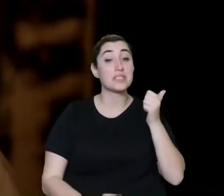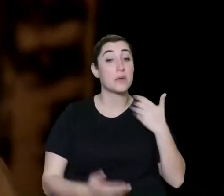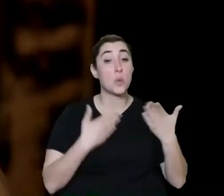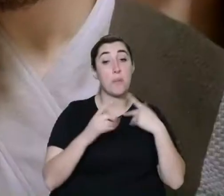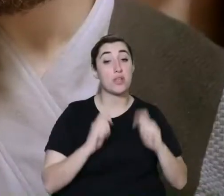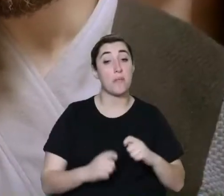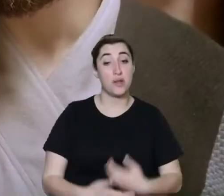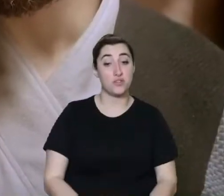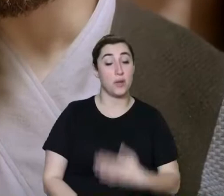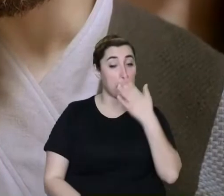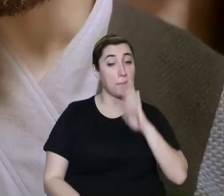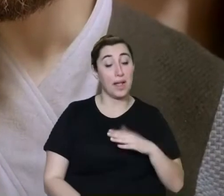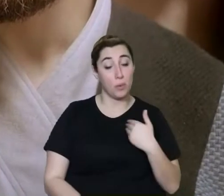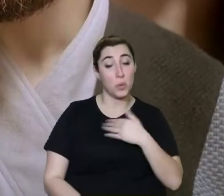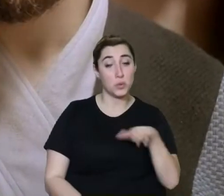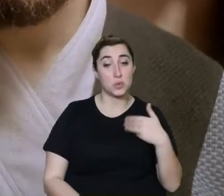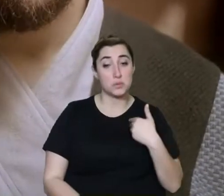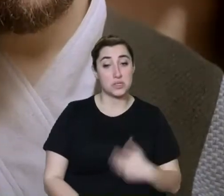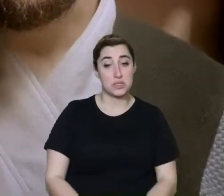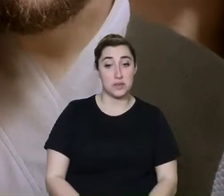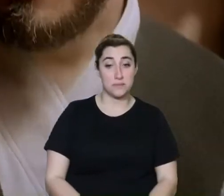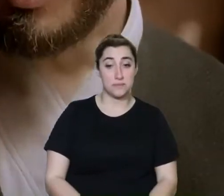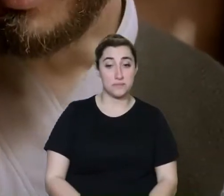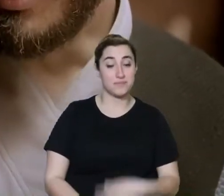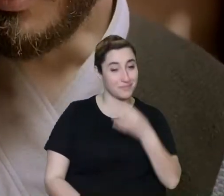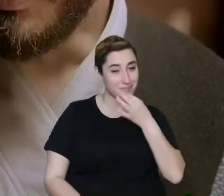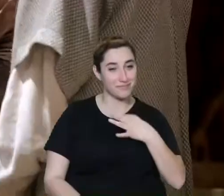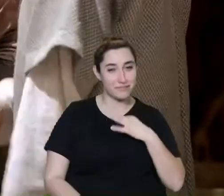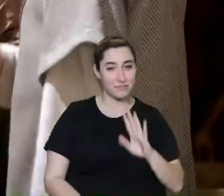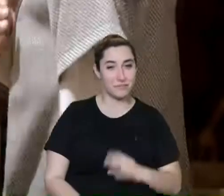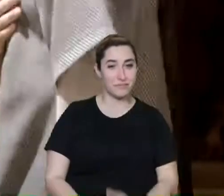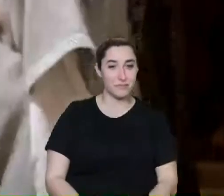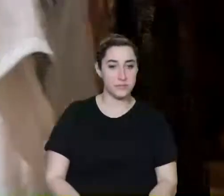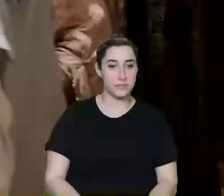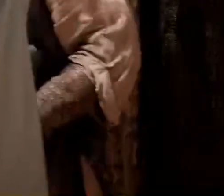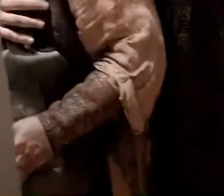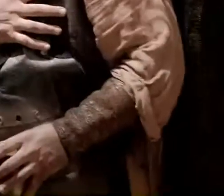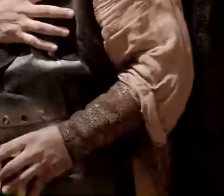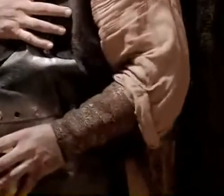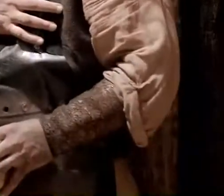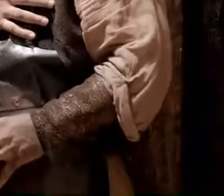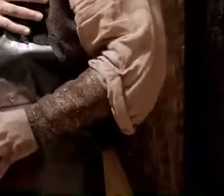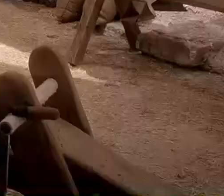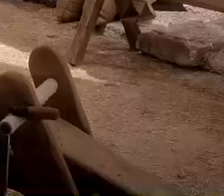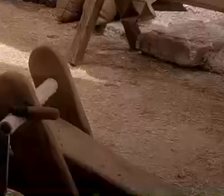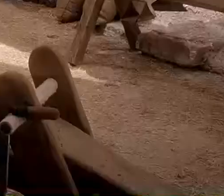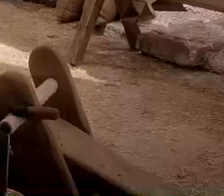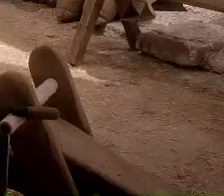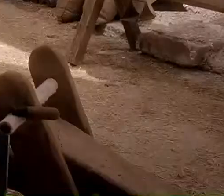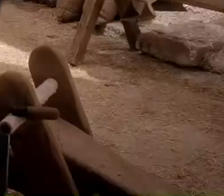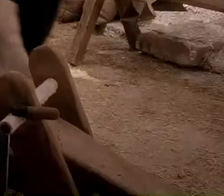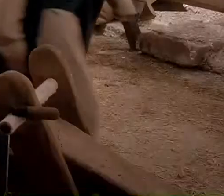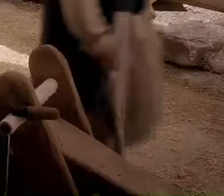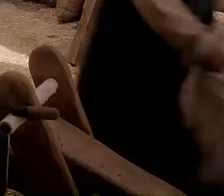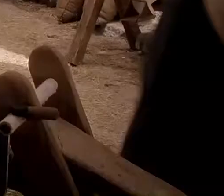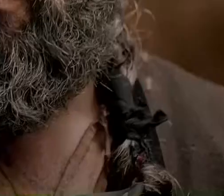buyurur. Bekler dururuz biz de. Müsaadenle. Yanlarından uzaklaşıyor. Demirci ile